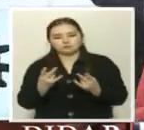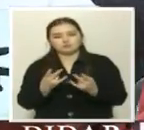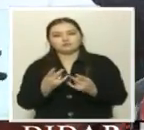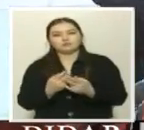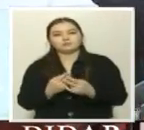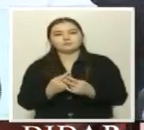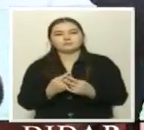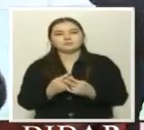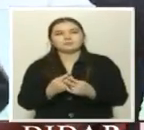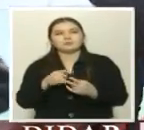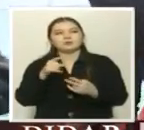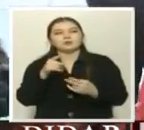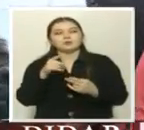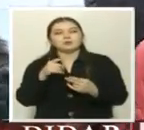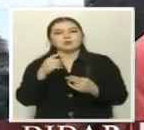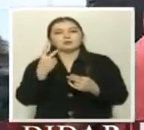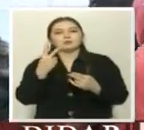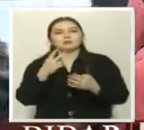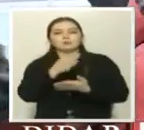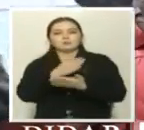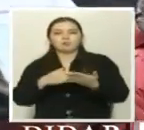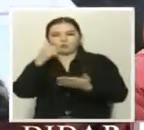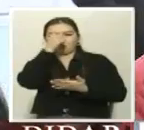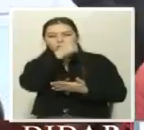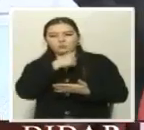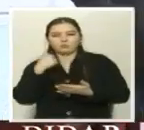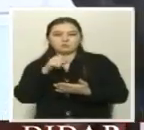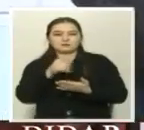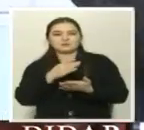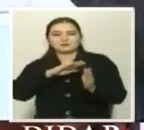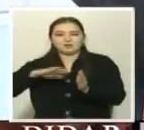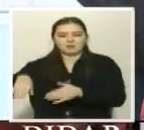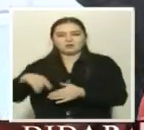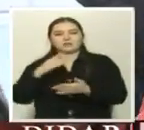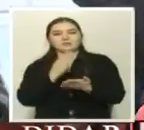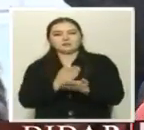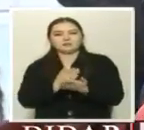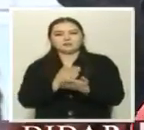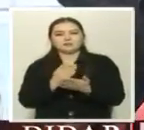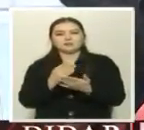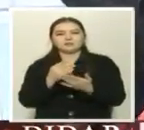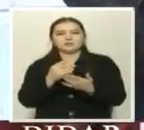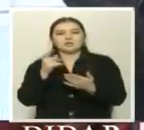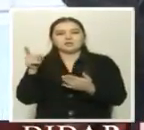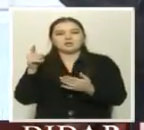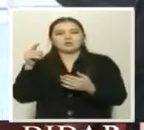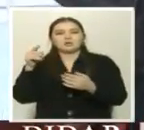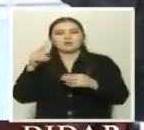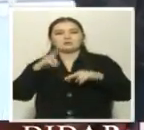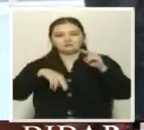жылдан кетті. 2 жылдан асып бара жатыр. Біздің барлығымыздың білуіміз бойынша 2 жылдың ішінде гарантия бар екен. Егер 2 жылдан асып